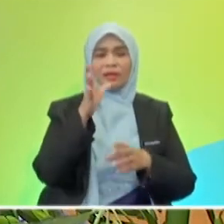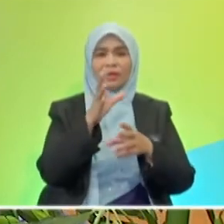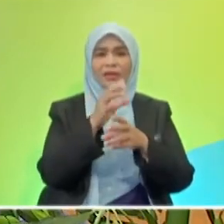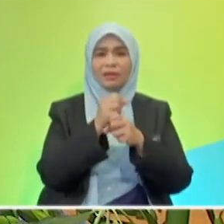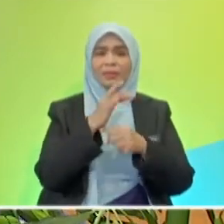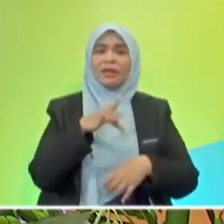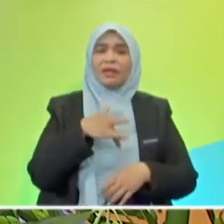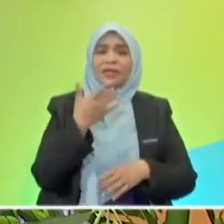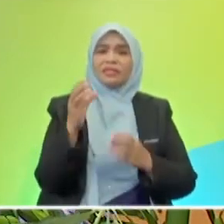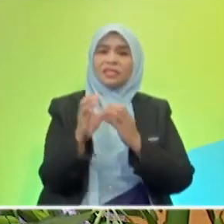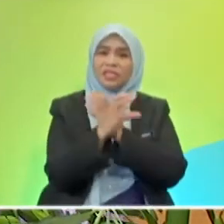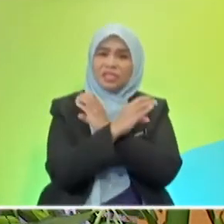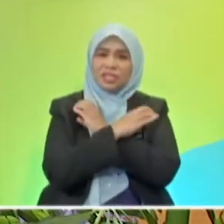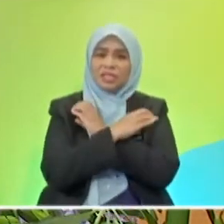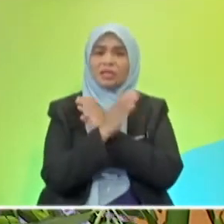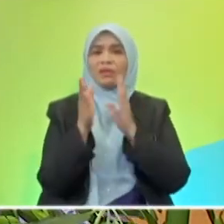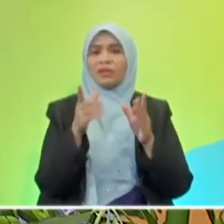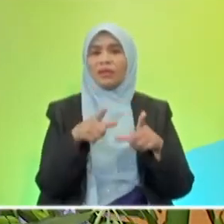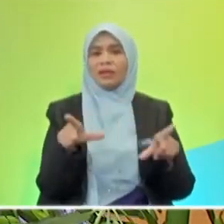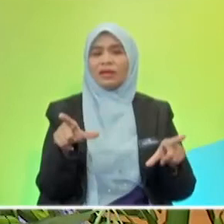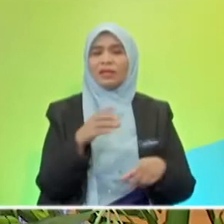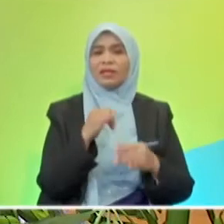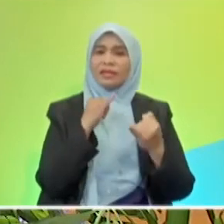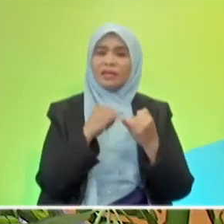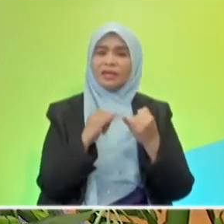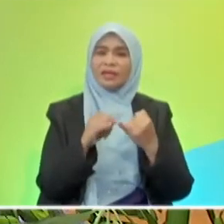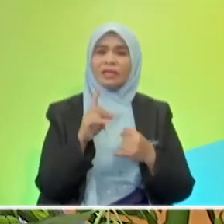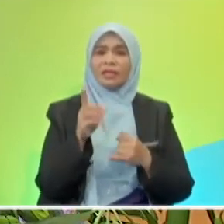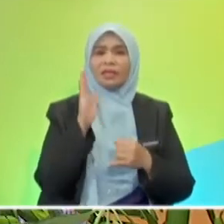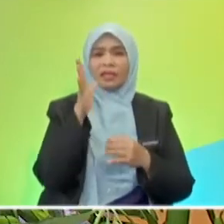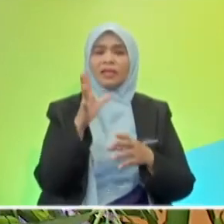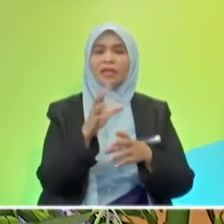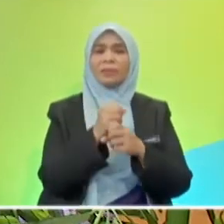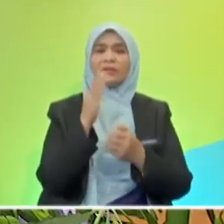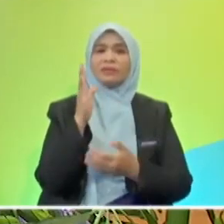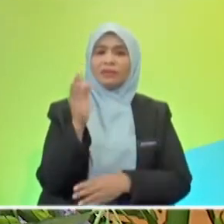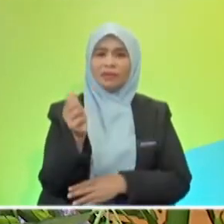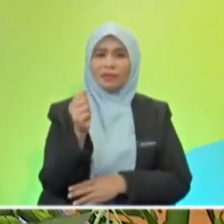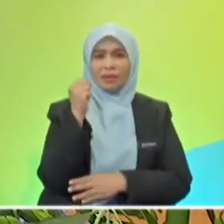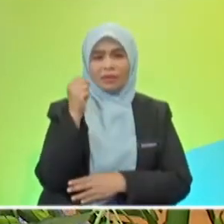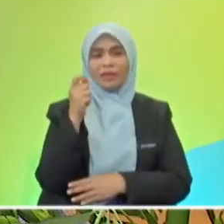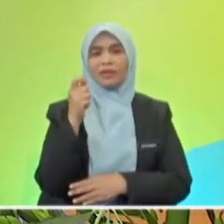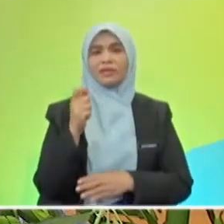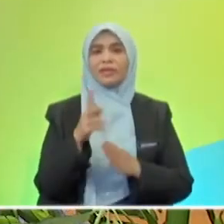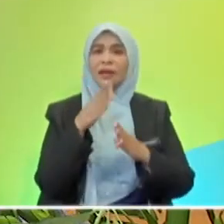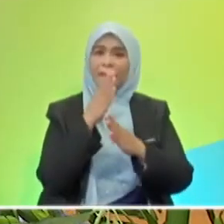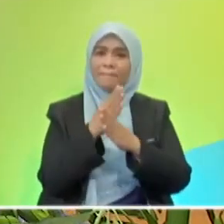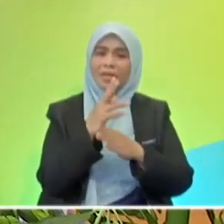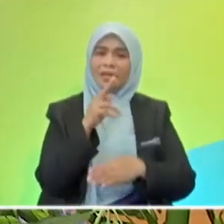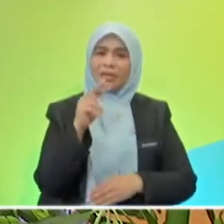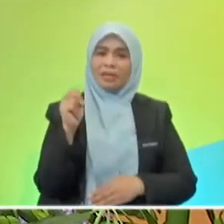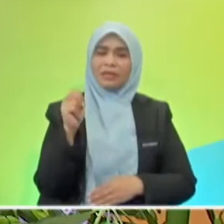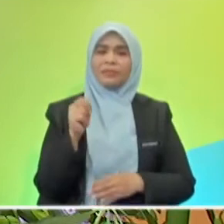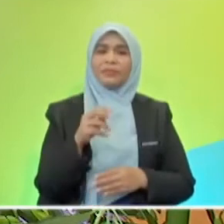arah secinta orang lain dan yang terakhir didapat menegakkan kebenaran jadi aseina